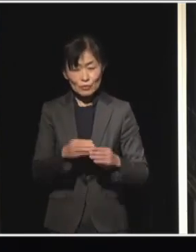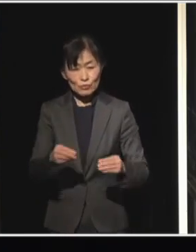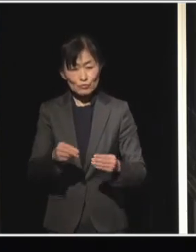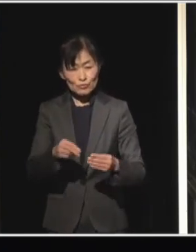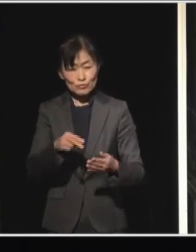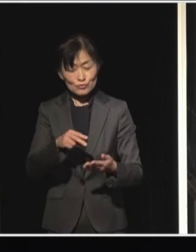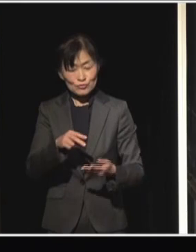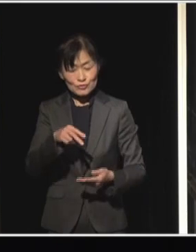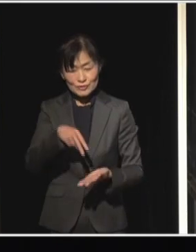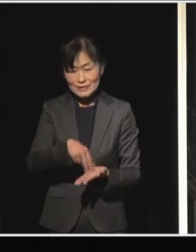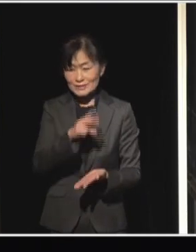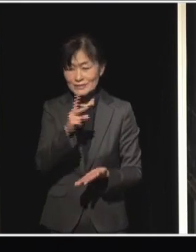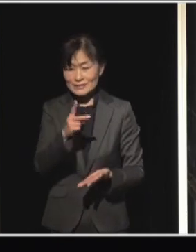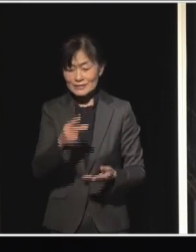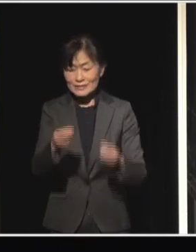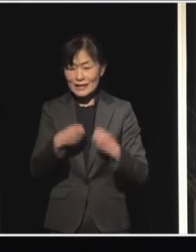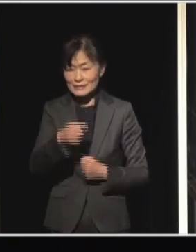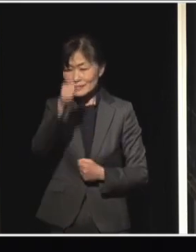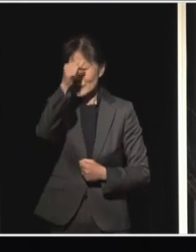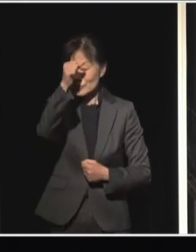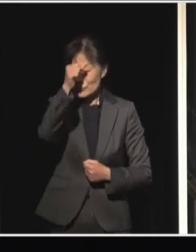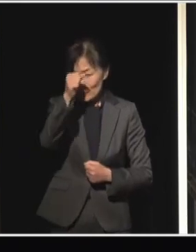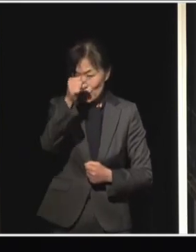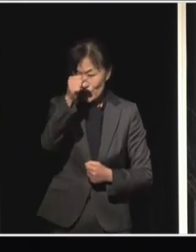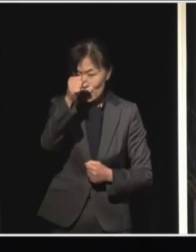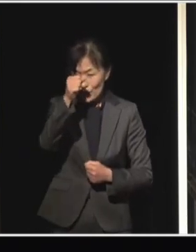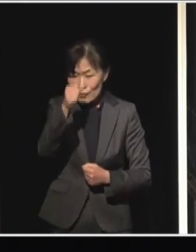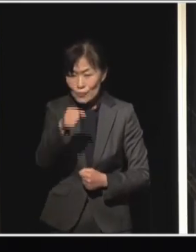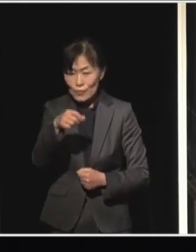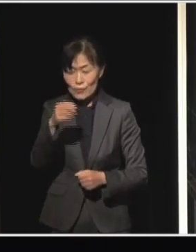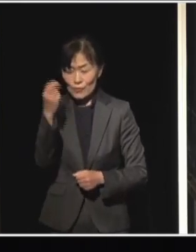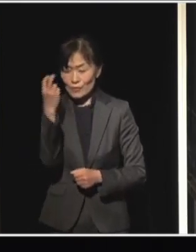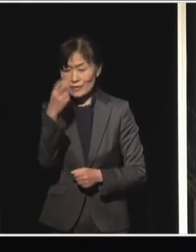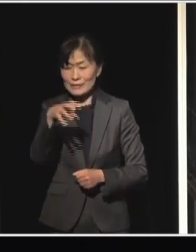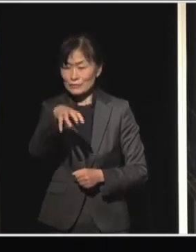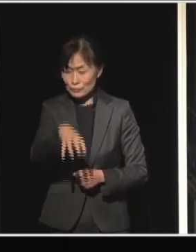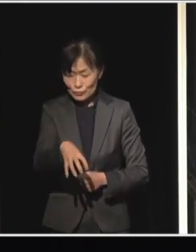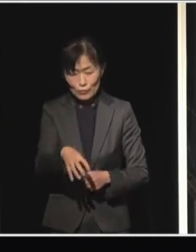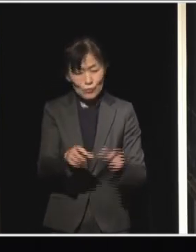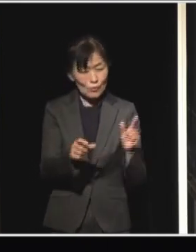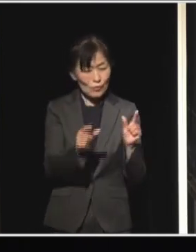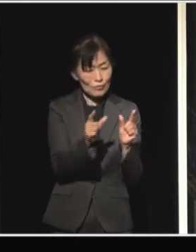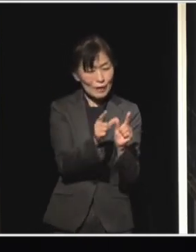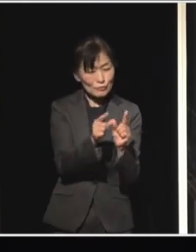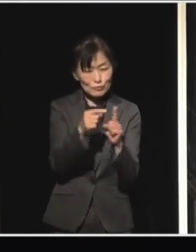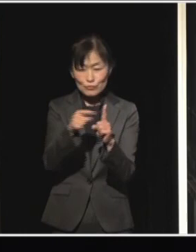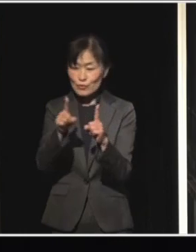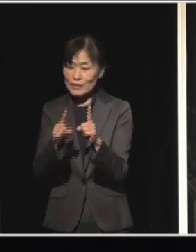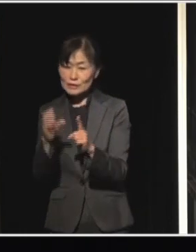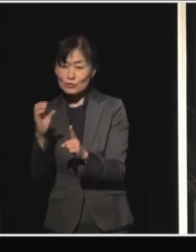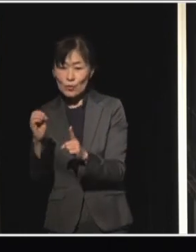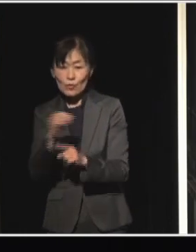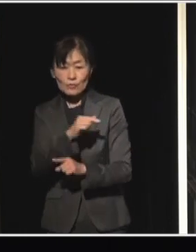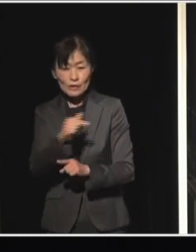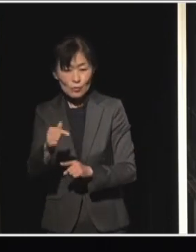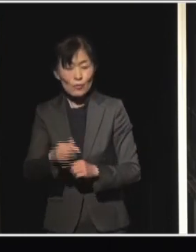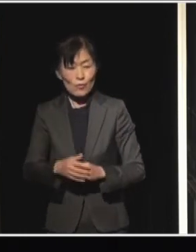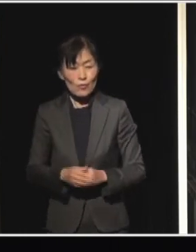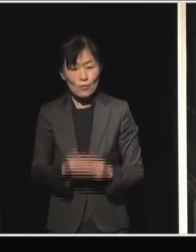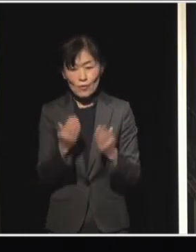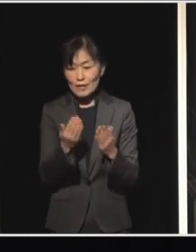研究所who ですねあと学会声がちょっと学会のあの報告